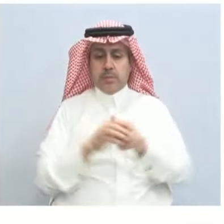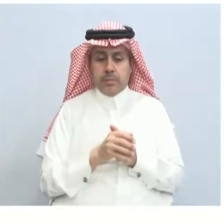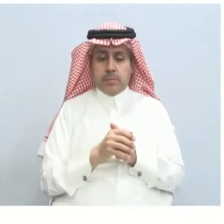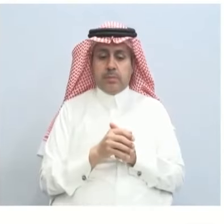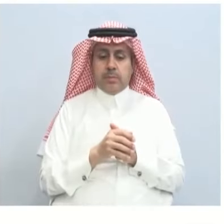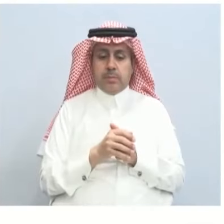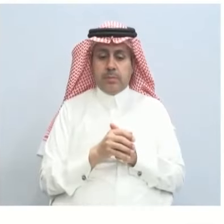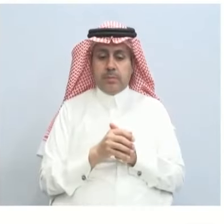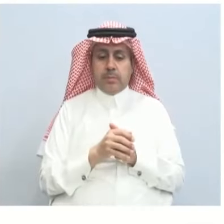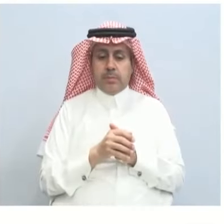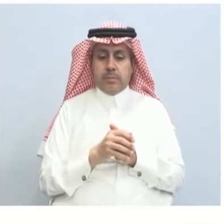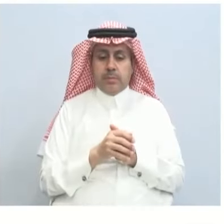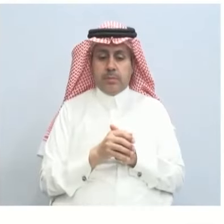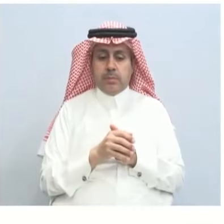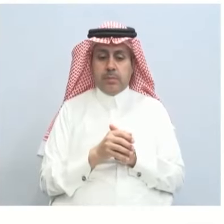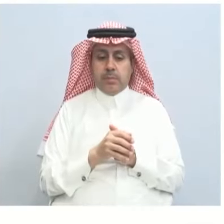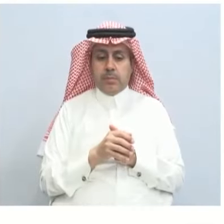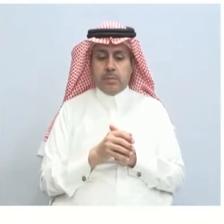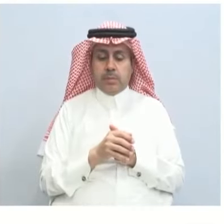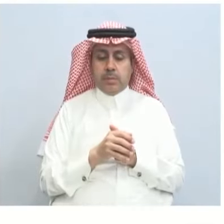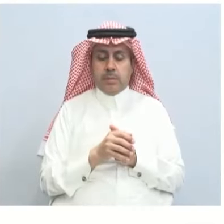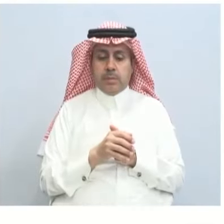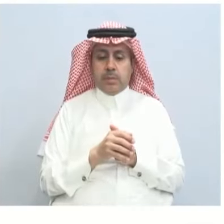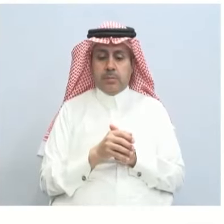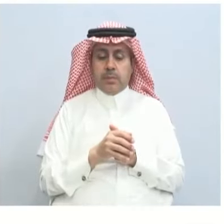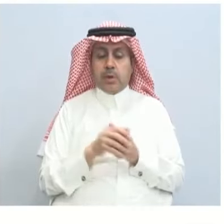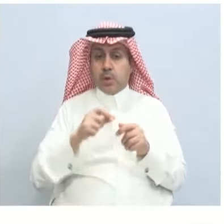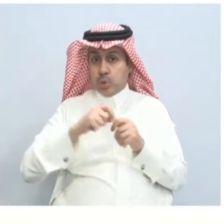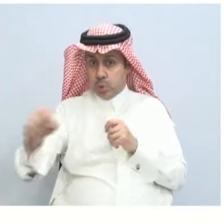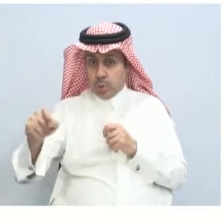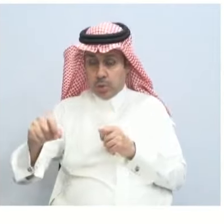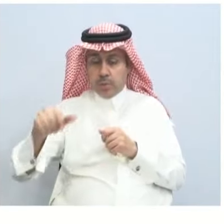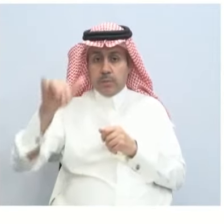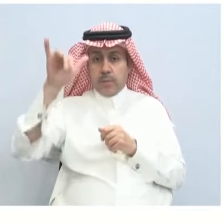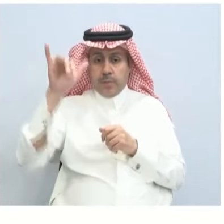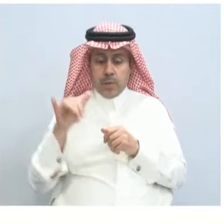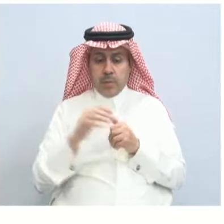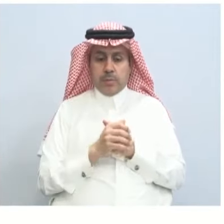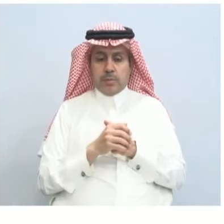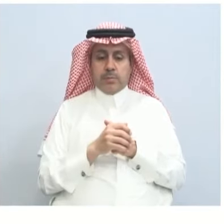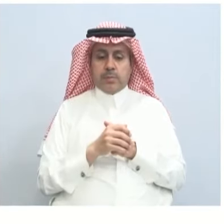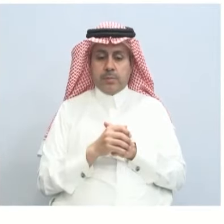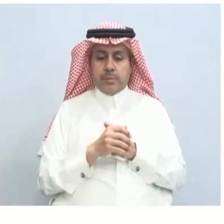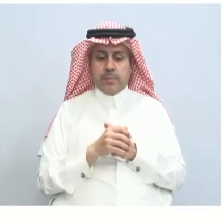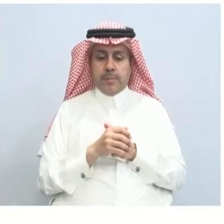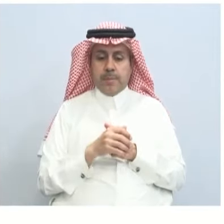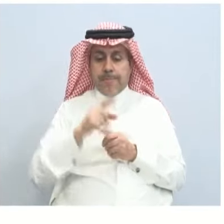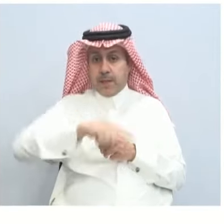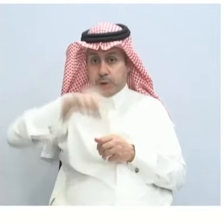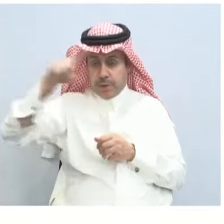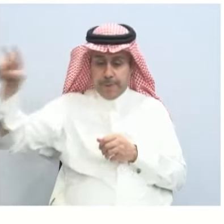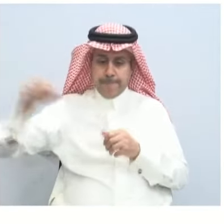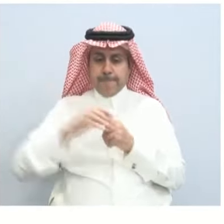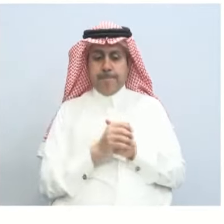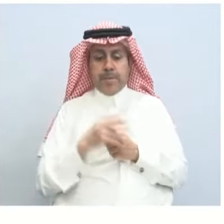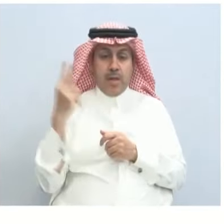متوازي الاضلاع هي طول اليو كروس في نكتب جذر